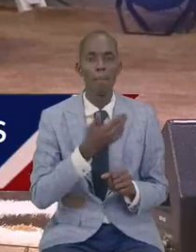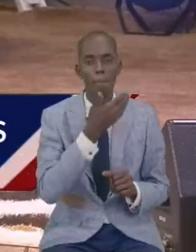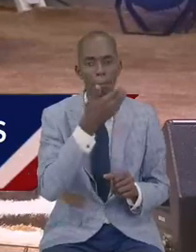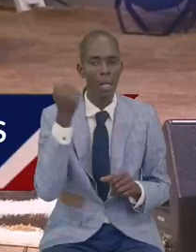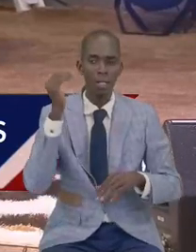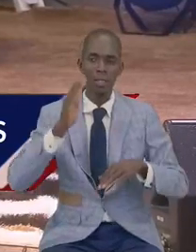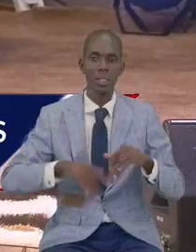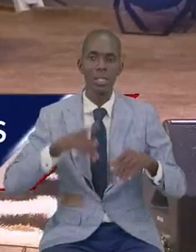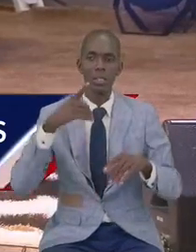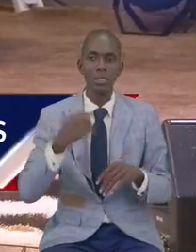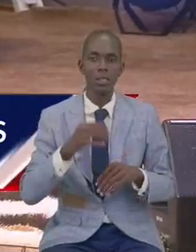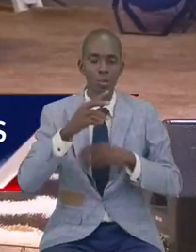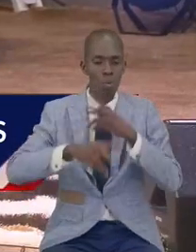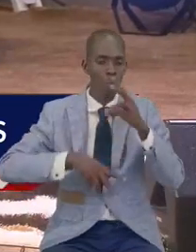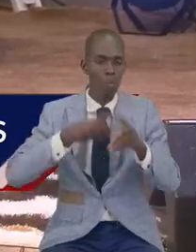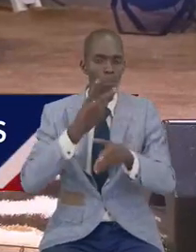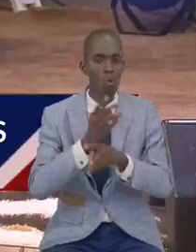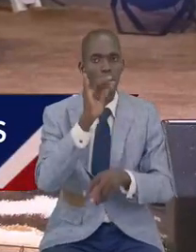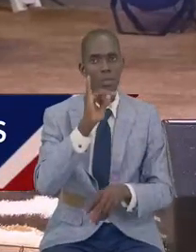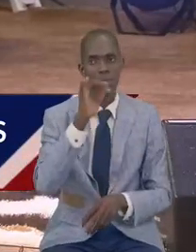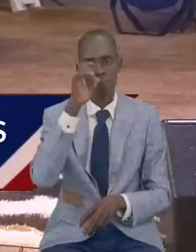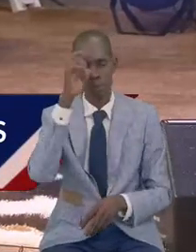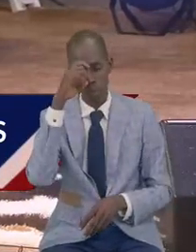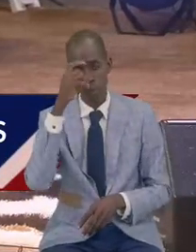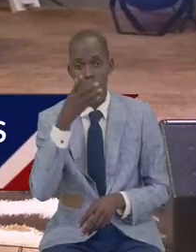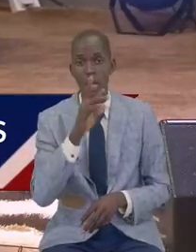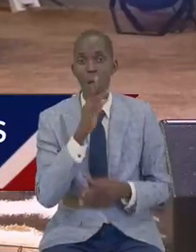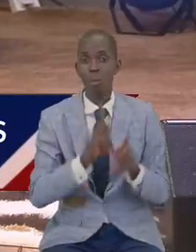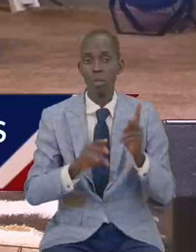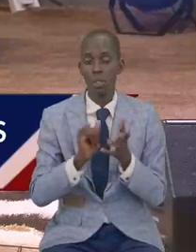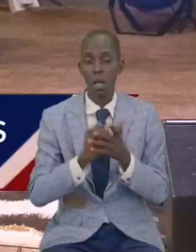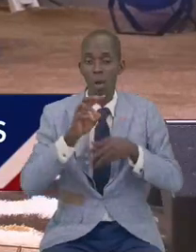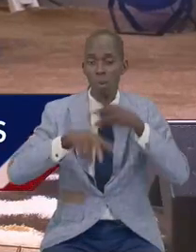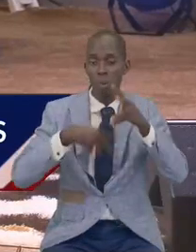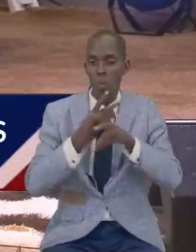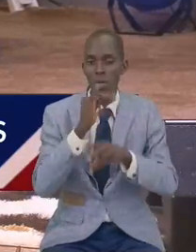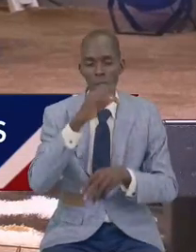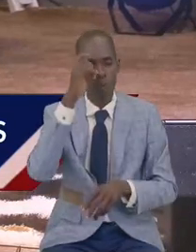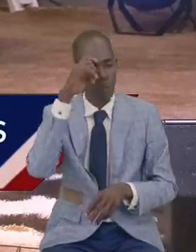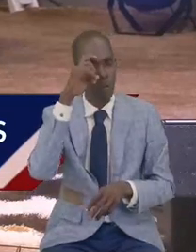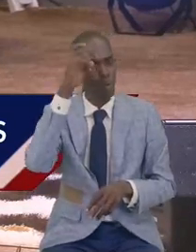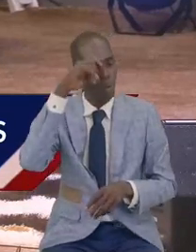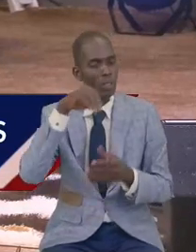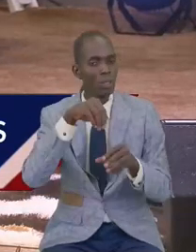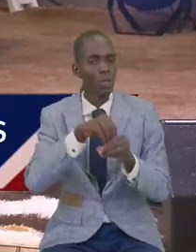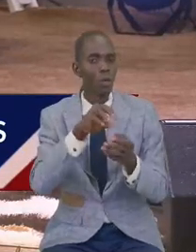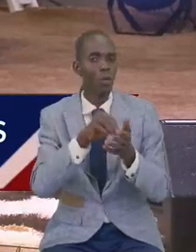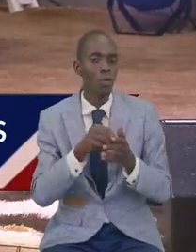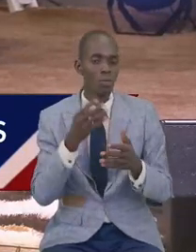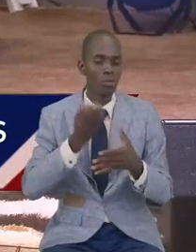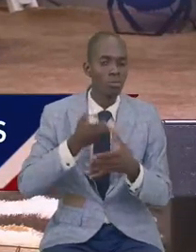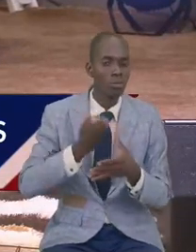les sages du monde. Il y a des gens qui sont sages dans le monde. Ils sont sages en psychologie. Ils